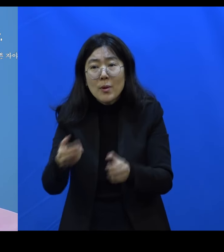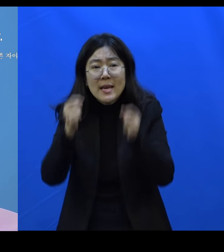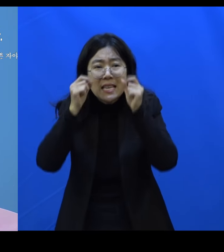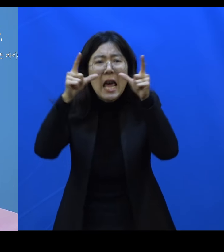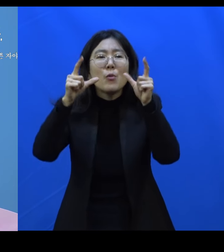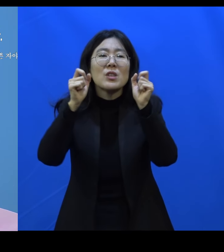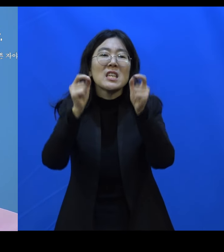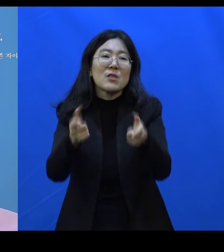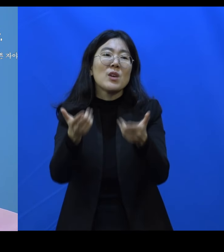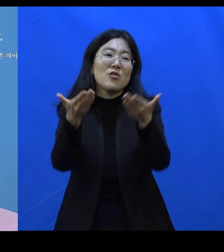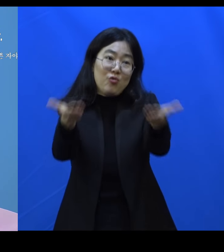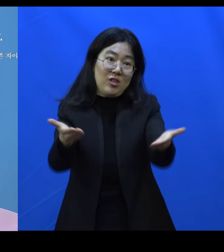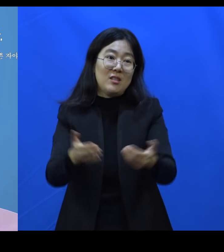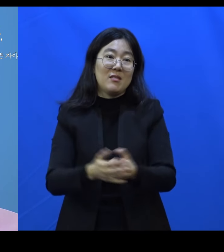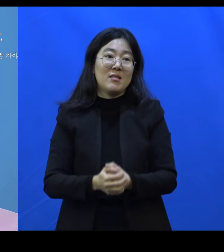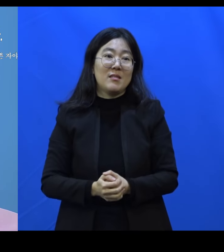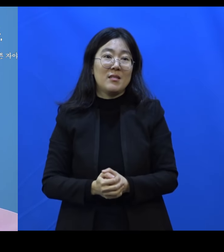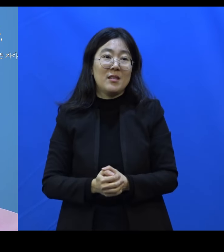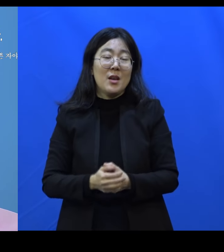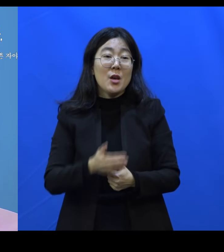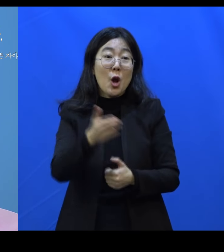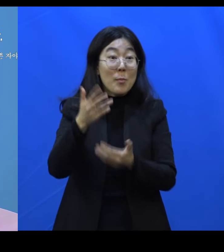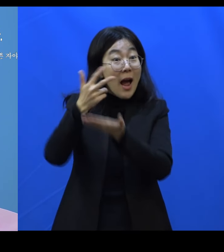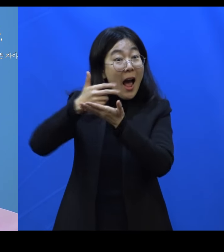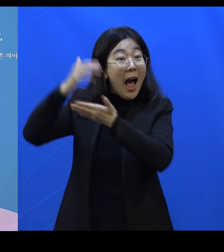여러분, 친밀한 관계로 끝나면 안 돼요.